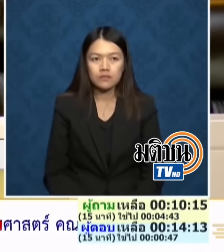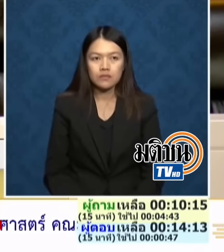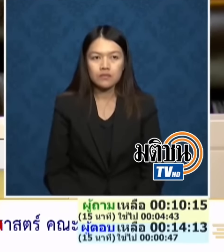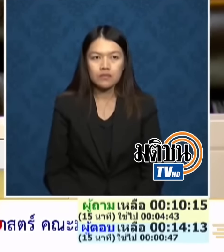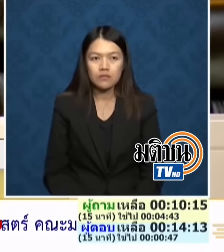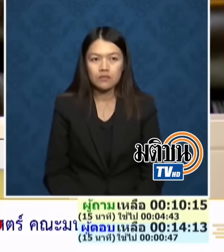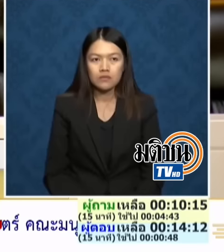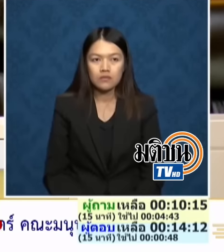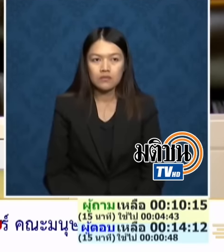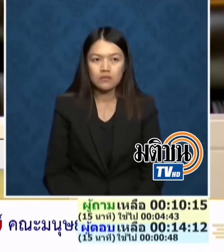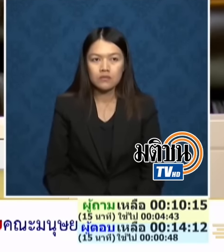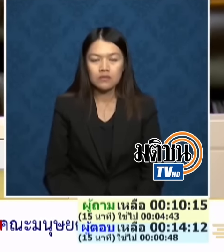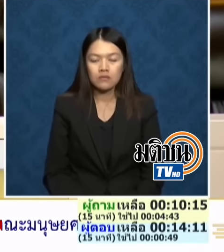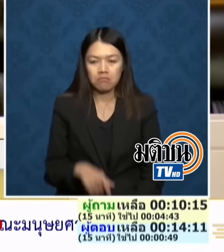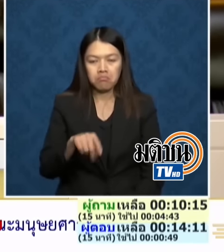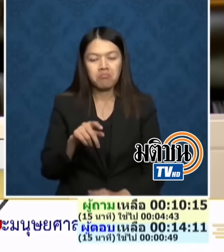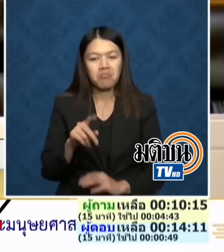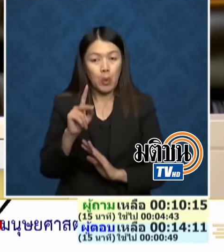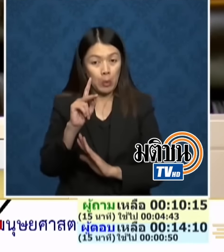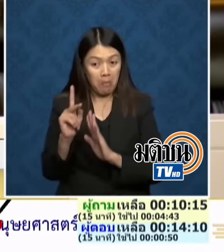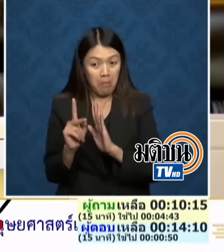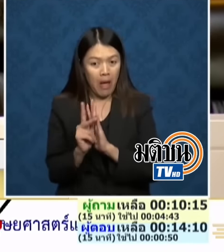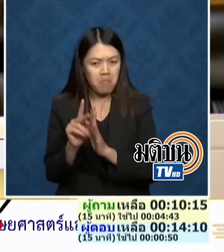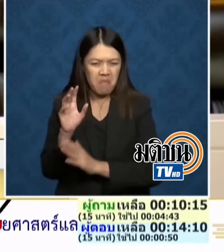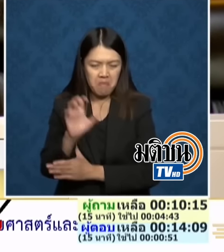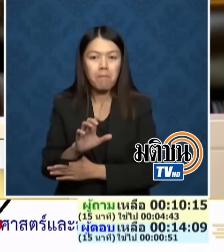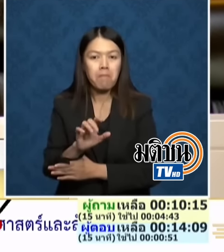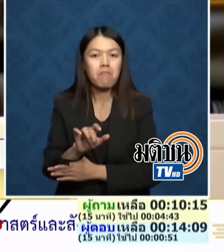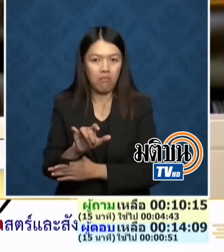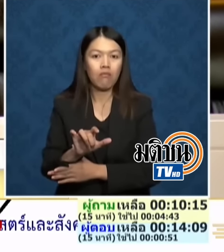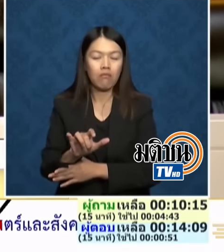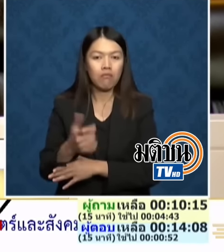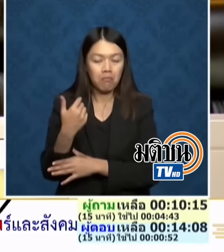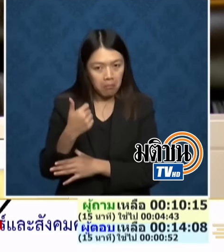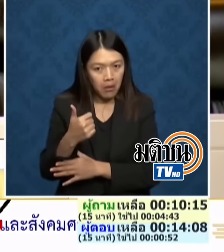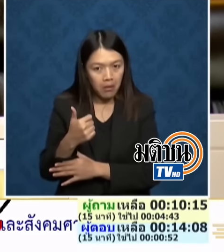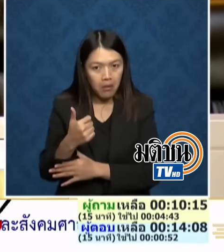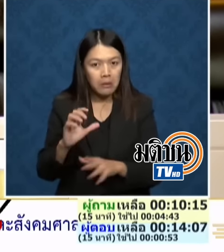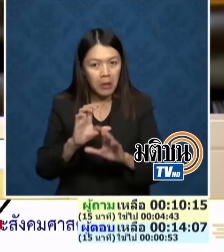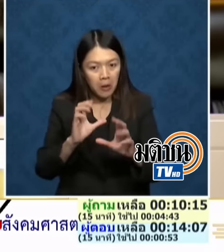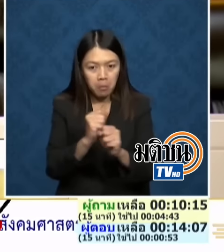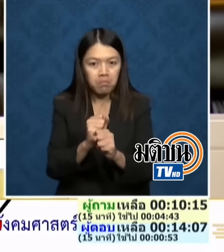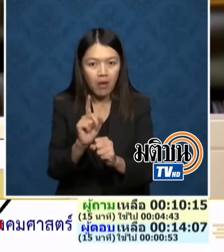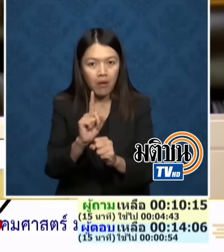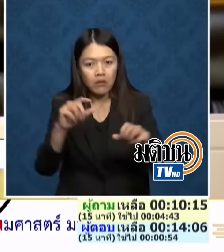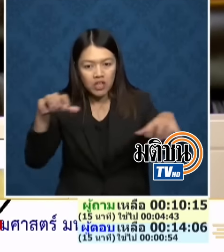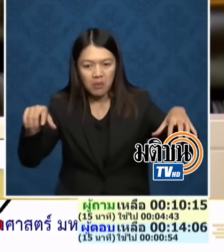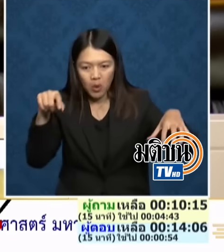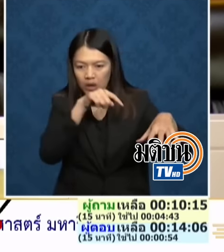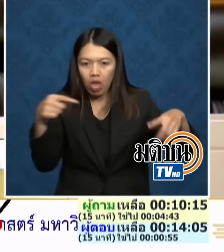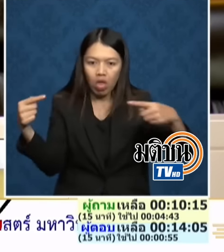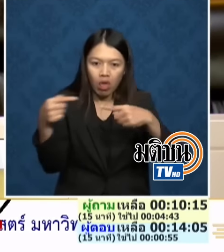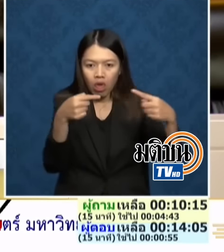ที่จะเอาไปปงคับใช้เพื่แ้ปัญหาในพื้นทดนทพี่พราดได้หอย่าง